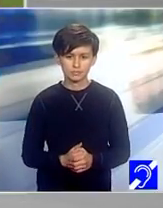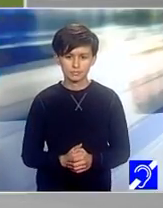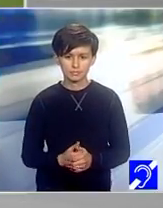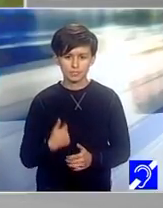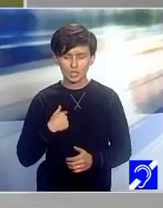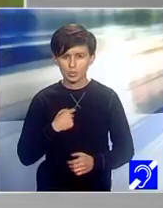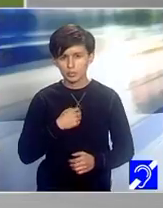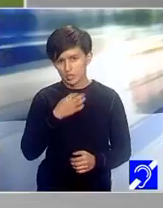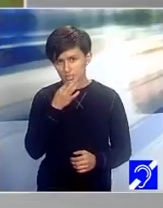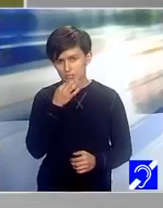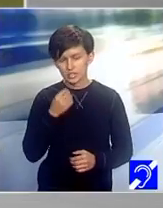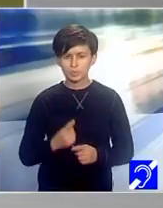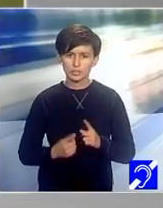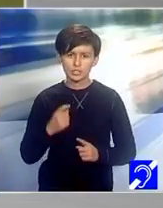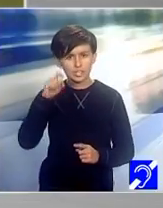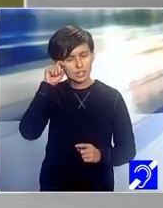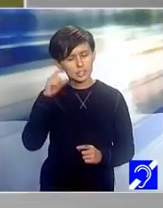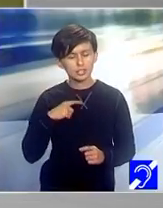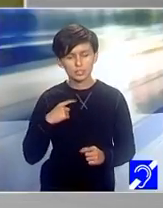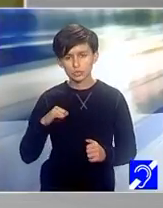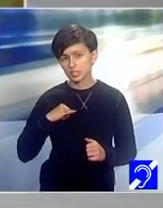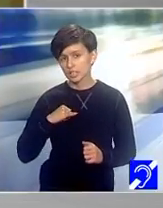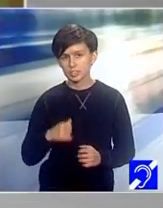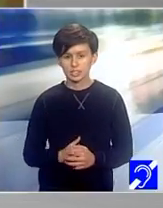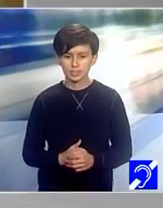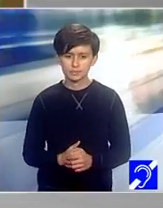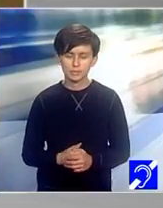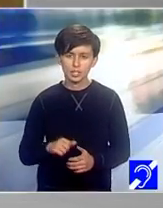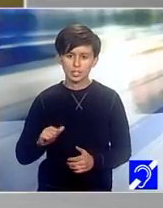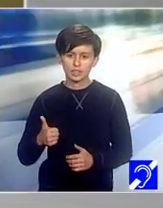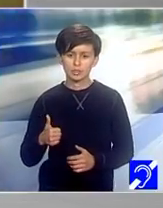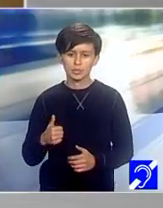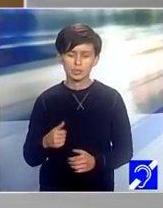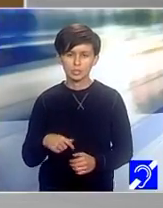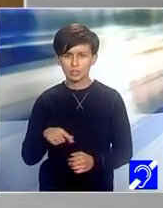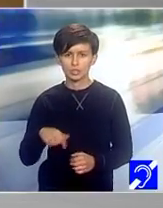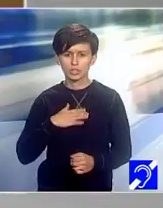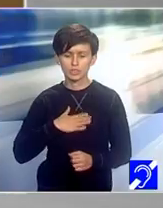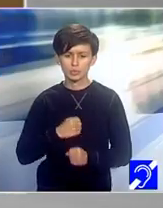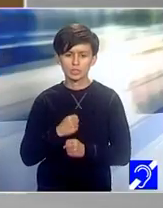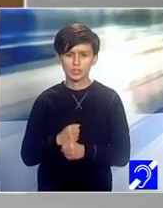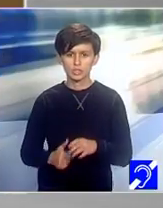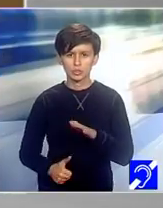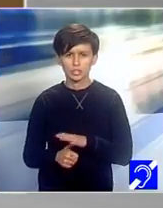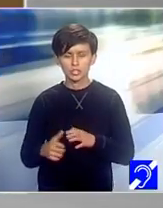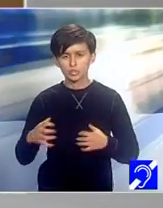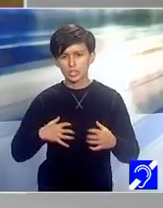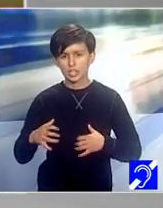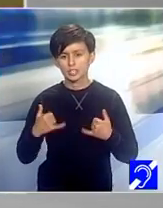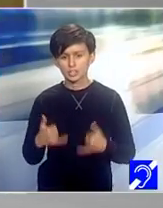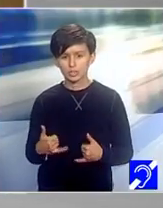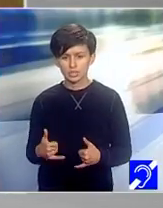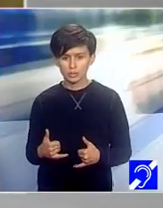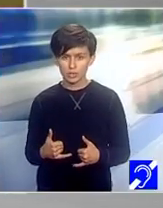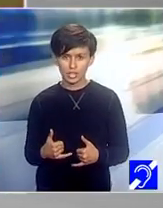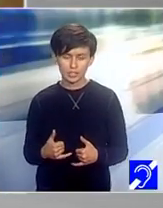enumăr dacă credeți că sunt, sunt interesante. Păi, primul, vrem să facem un centru european de artă contemporană în clădirea. Acum,